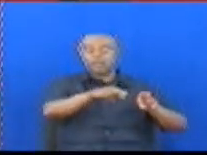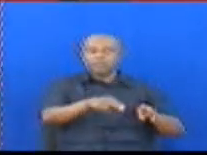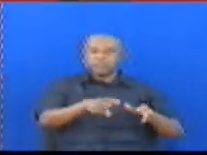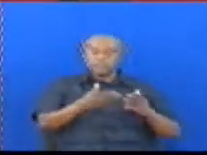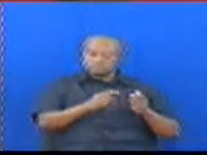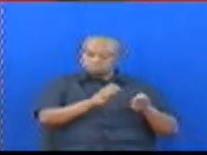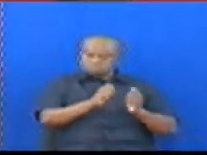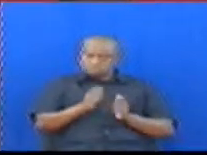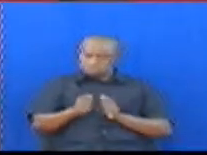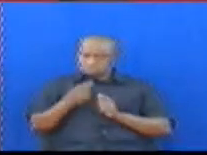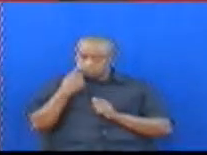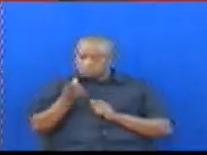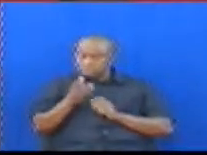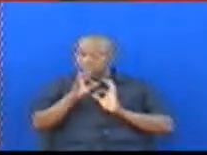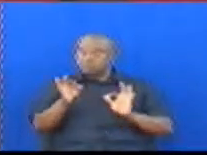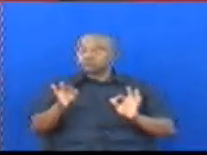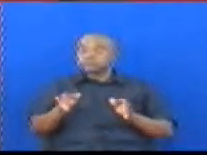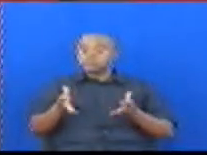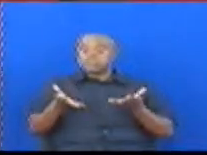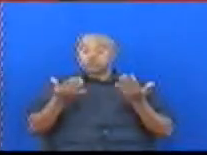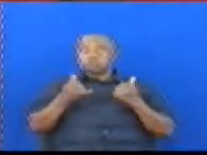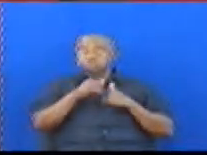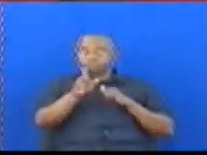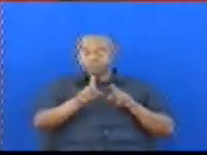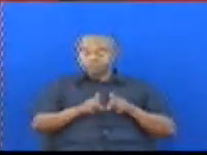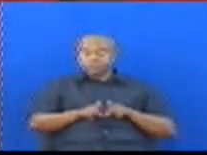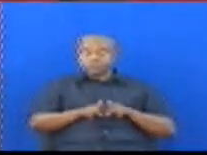ni muafaka kwa sababu yanafuatana na